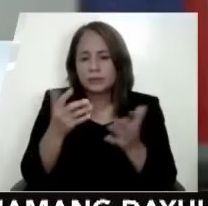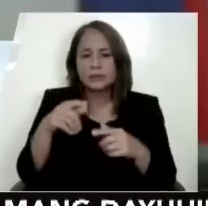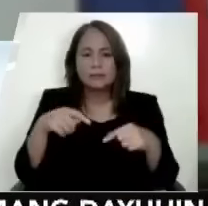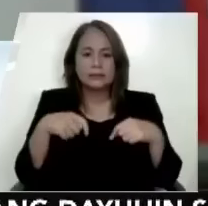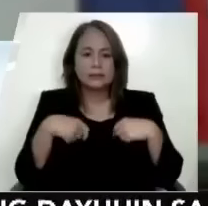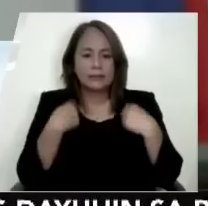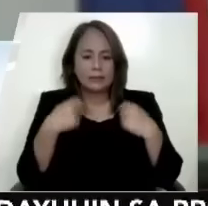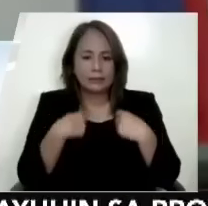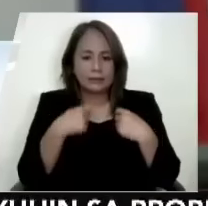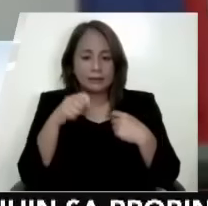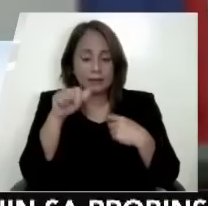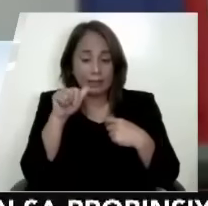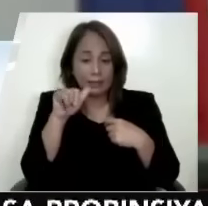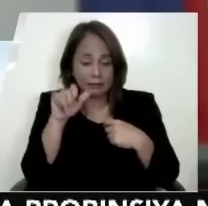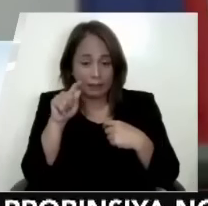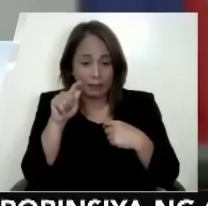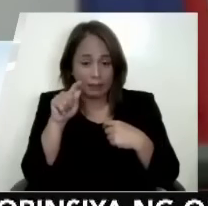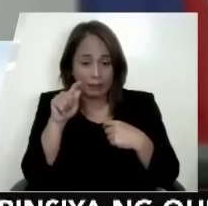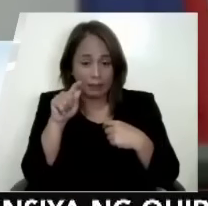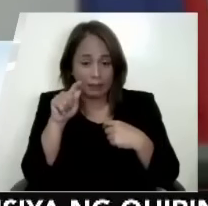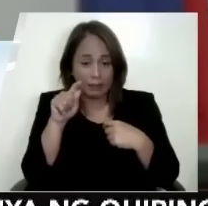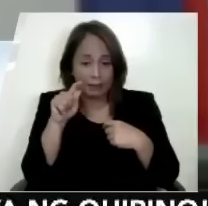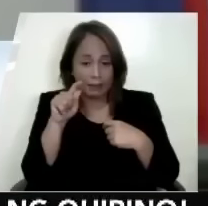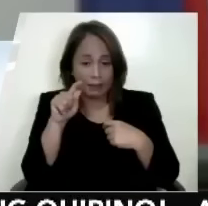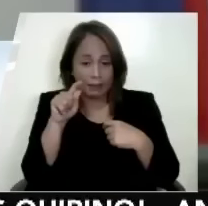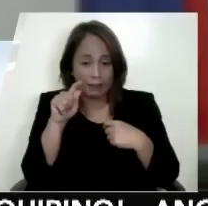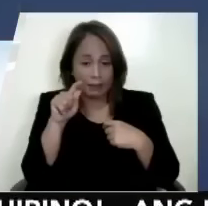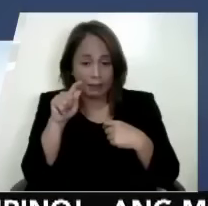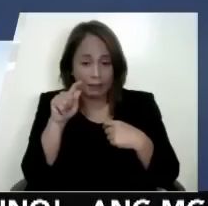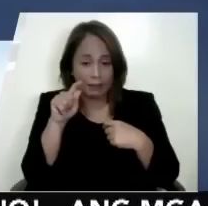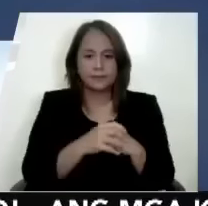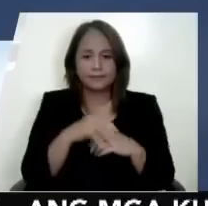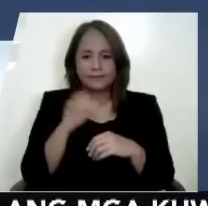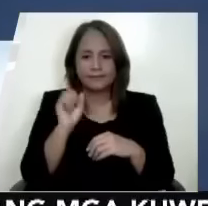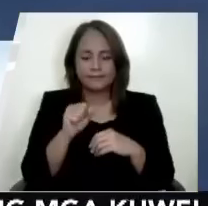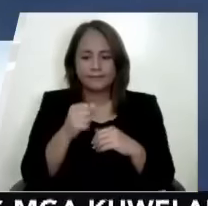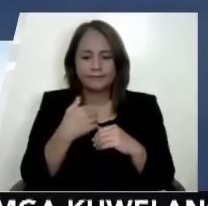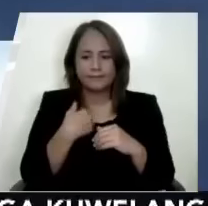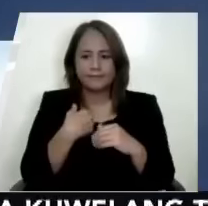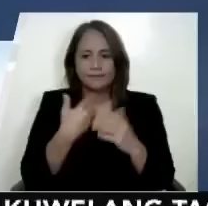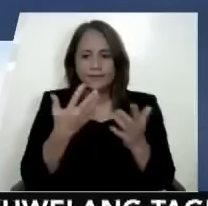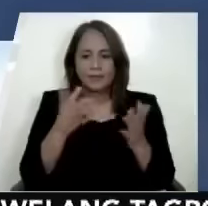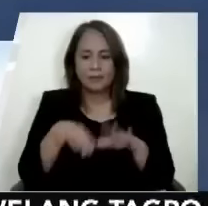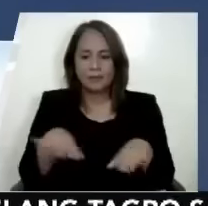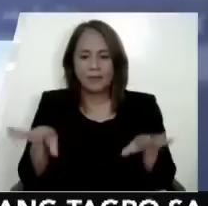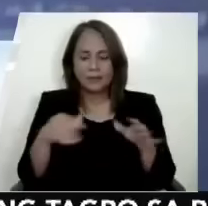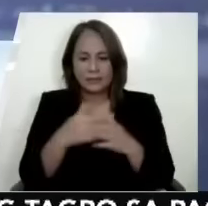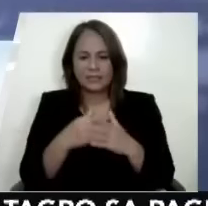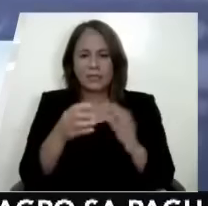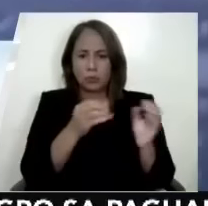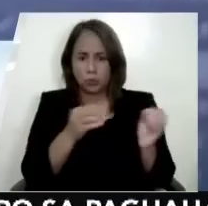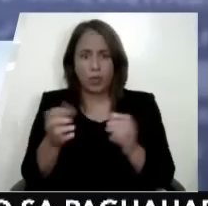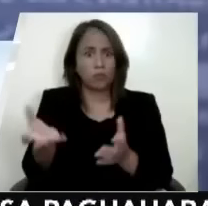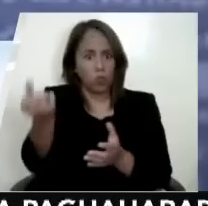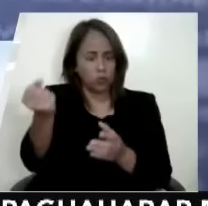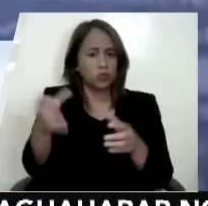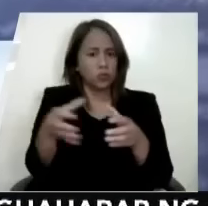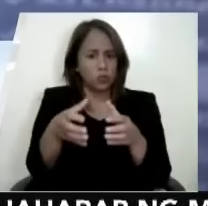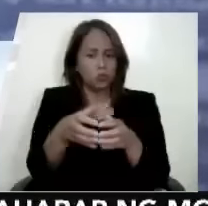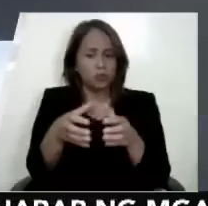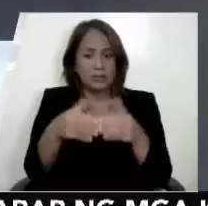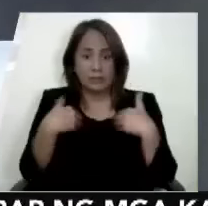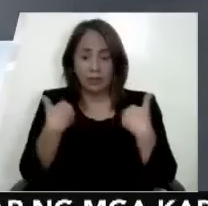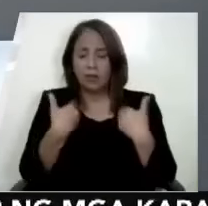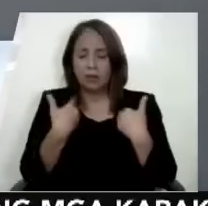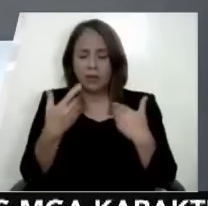organizado kuya Emil kahit mga bata pa ito Pero organizado may grupo po sila Itong mga grupo na to ay tumitira